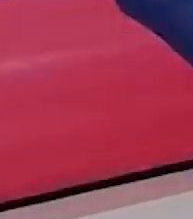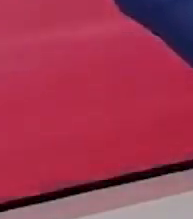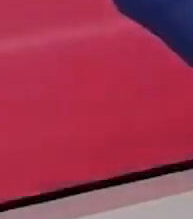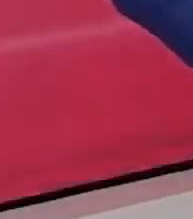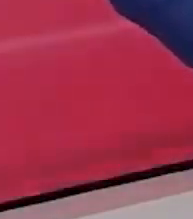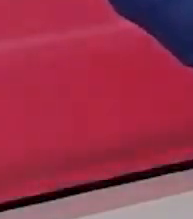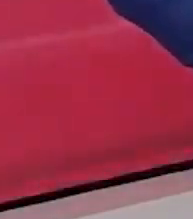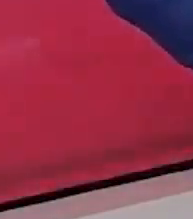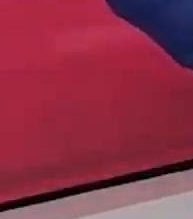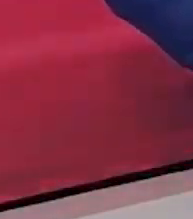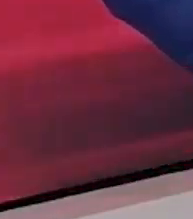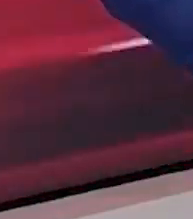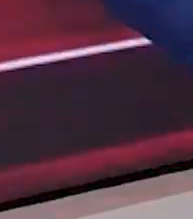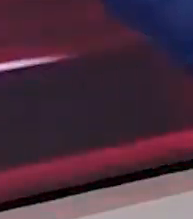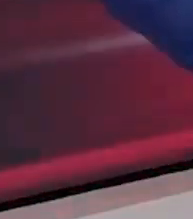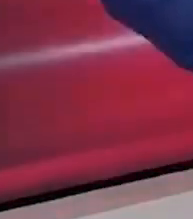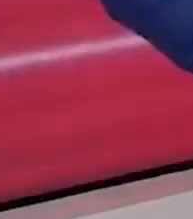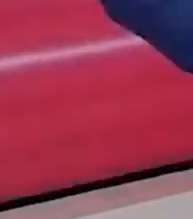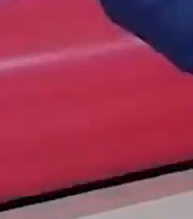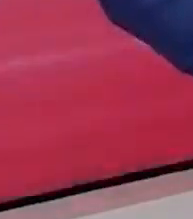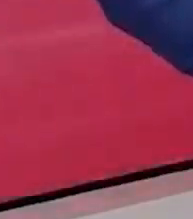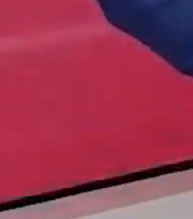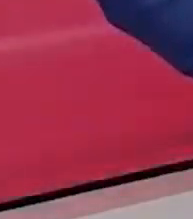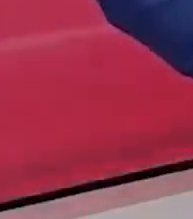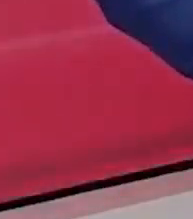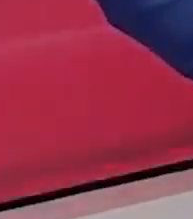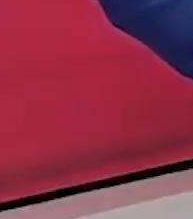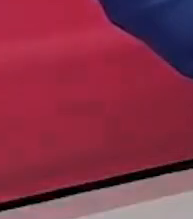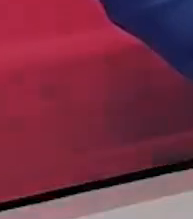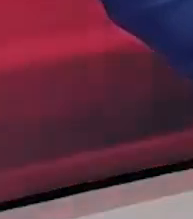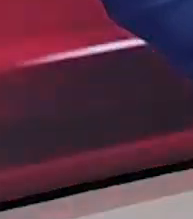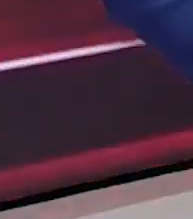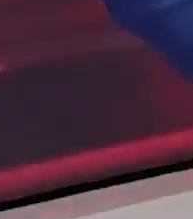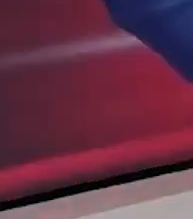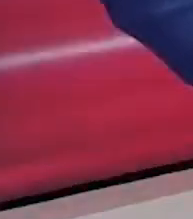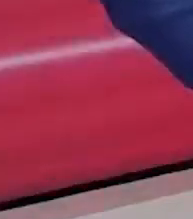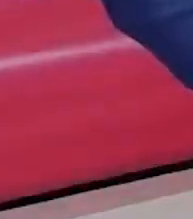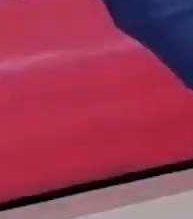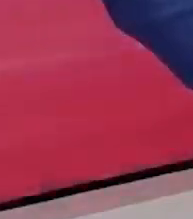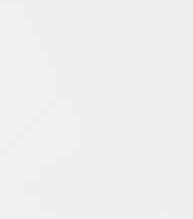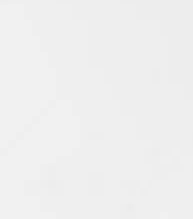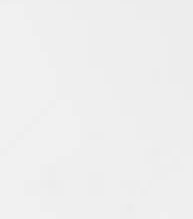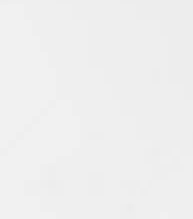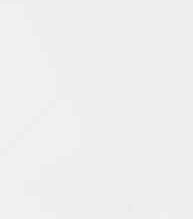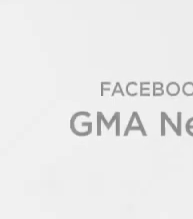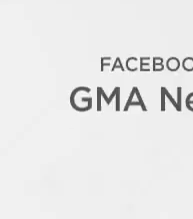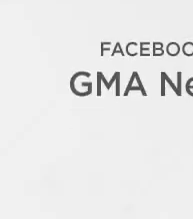abroad, samahan niyo kami sa GMA Pinoy TV at sa www.gmanews.tv.